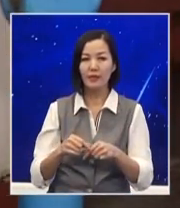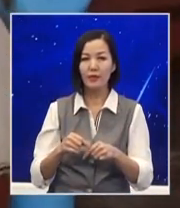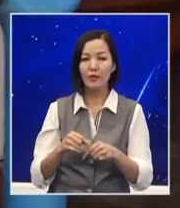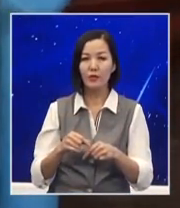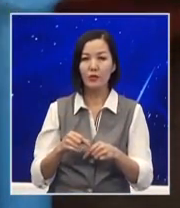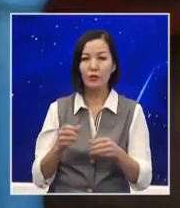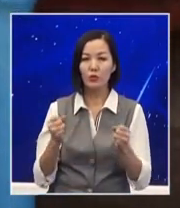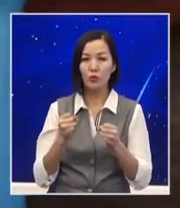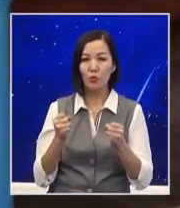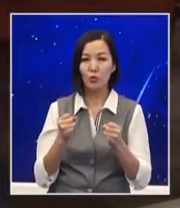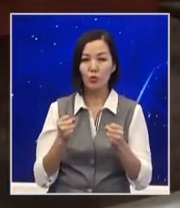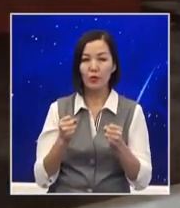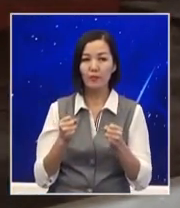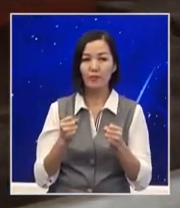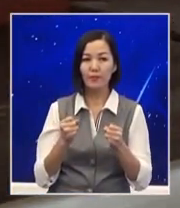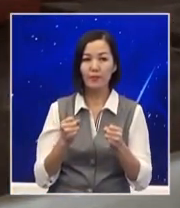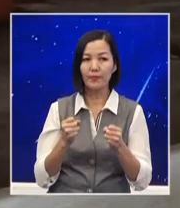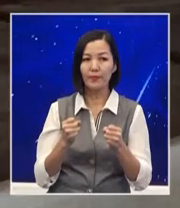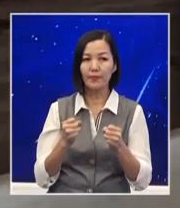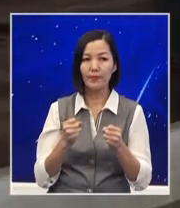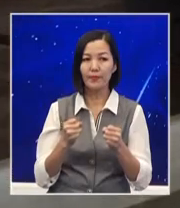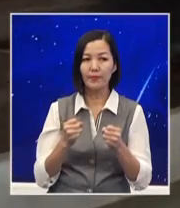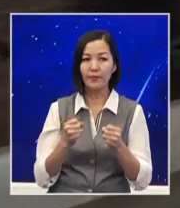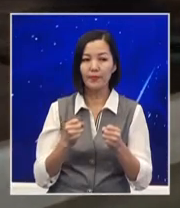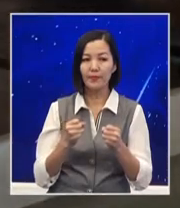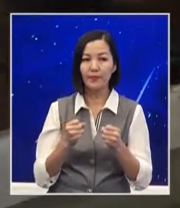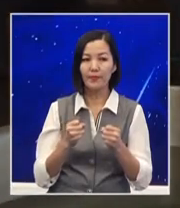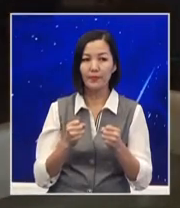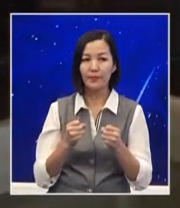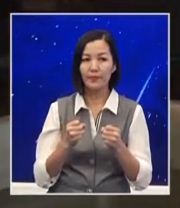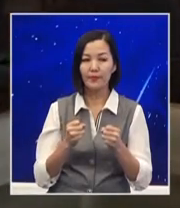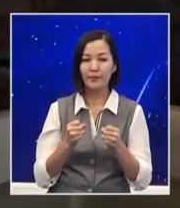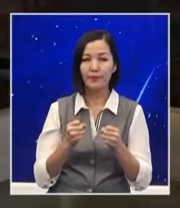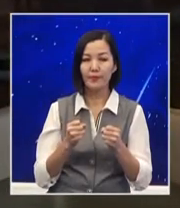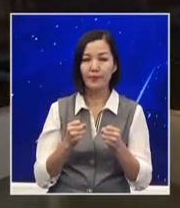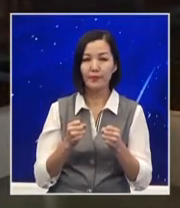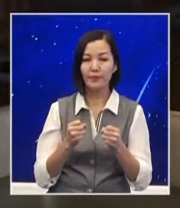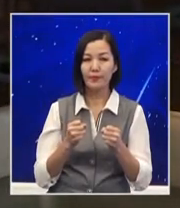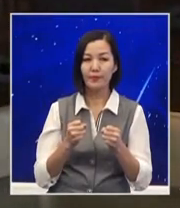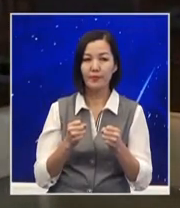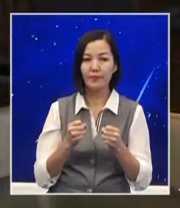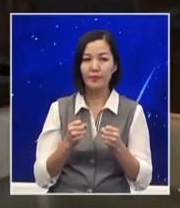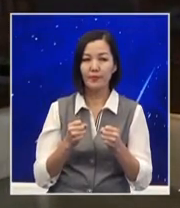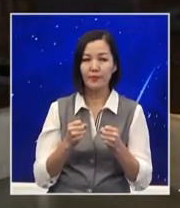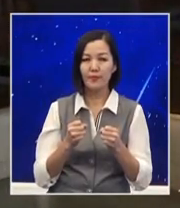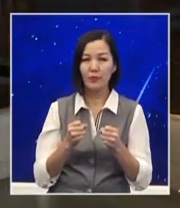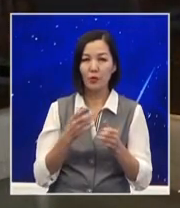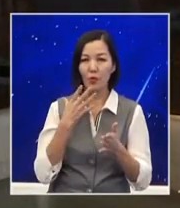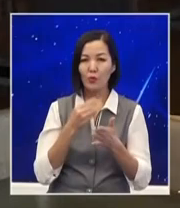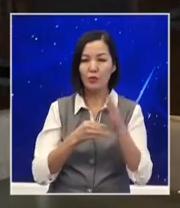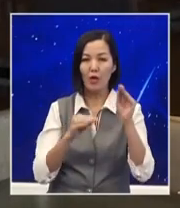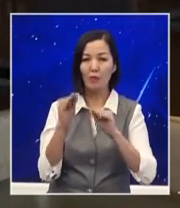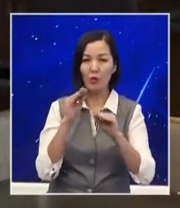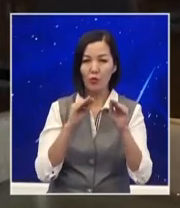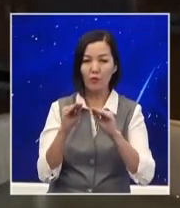суытып, танк для сырого молока дейді, суыту үшін танкке қоямыз. Соны